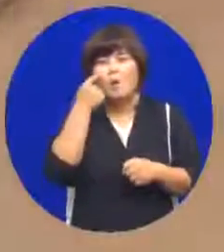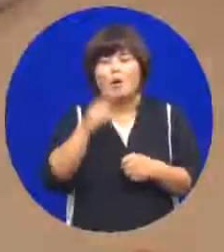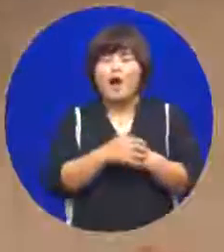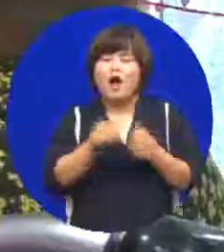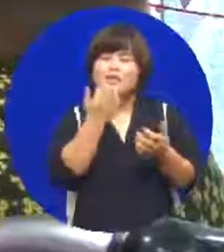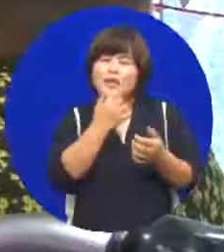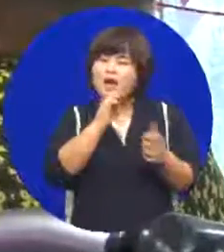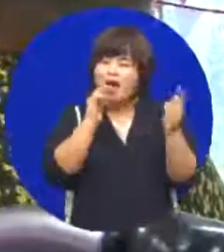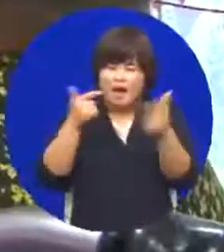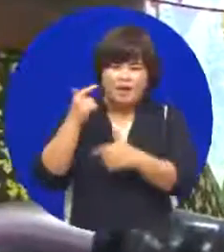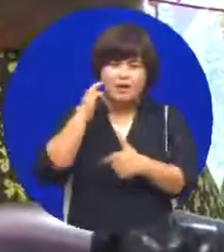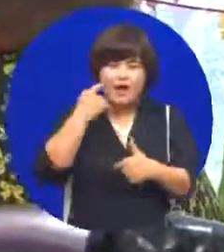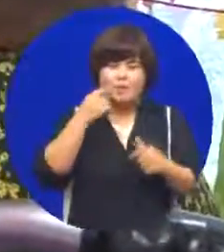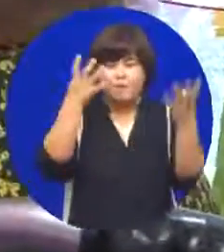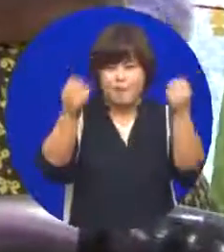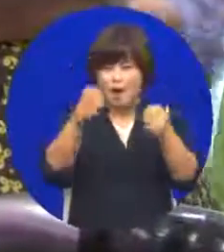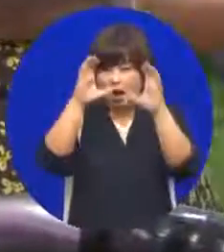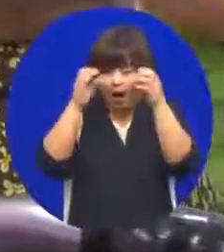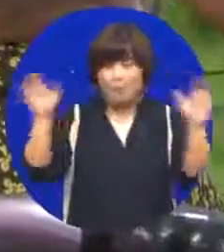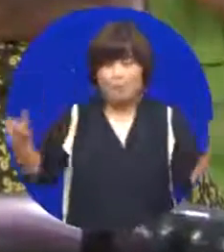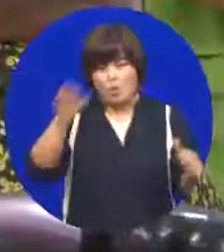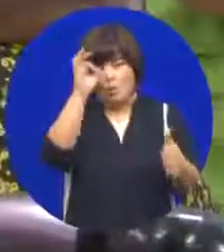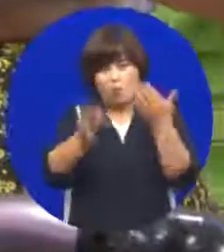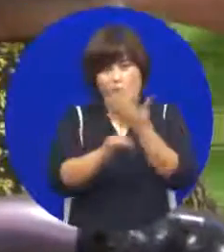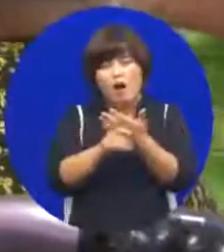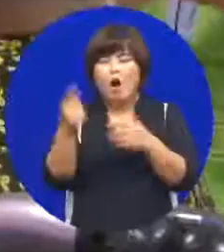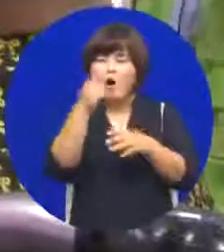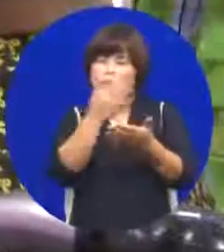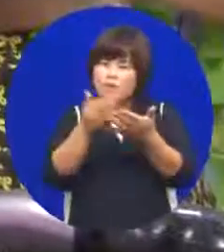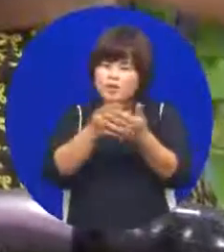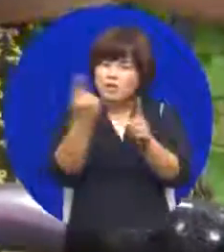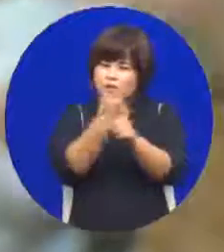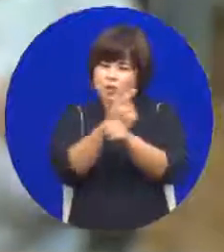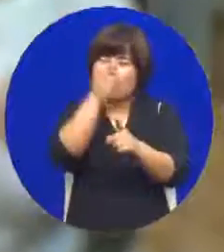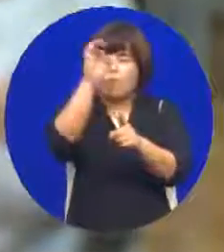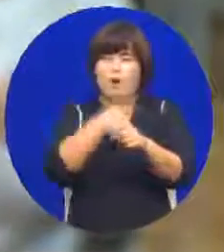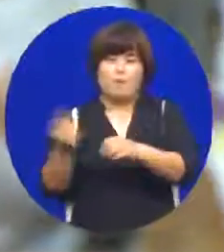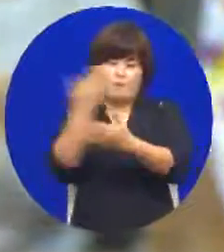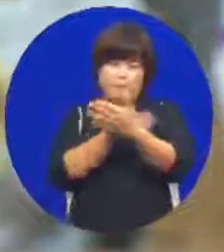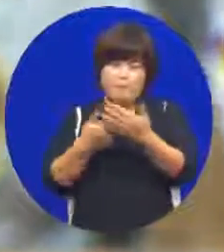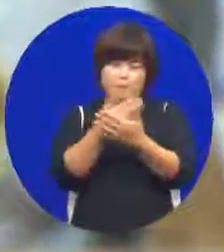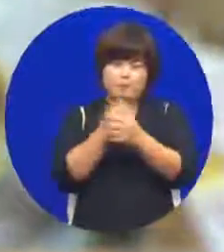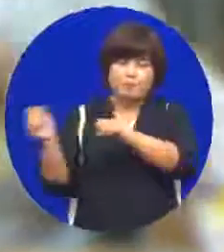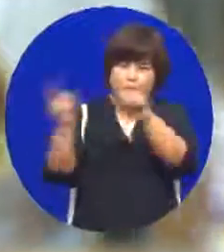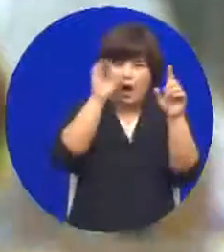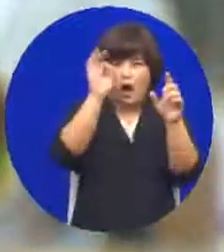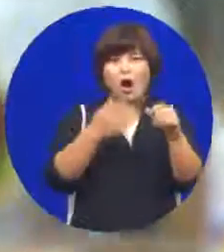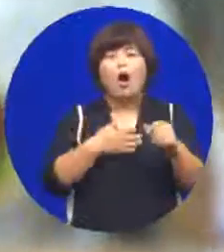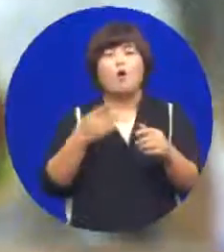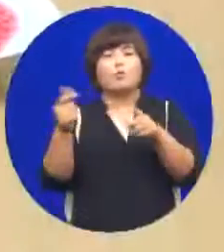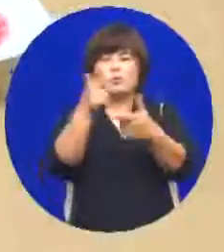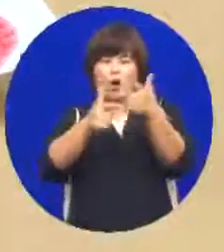살펴볼까요? 알록달록 부엉이들이 가득한 멋진 나무를 보니 미술치료로 활력을 찾으신 어르신들만큼이나